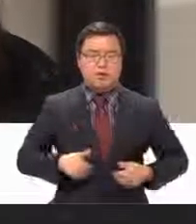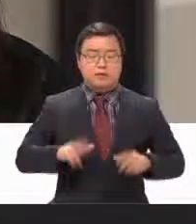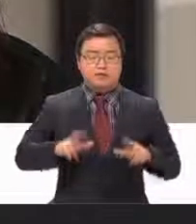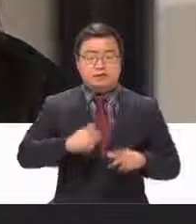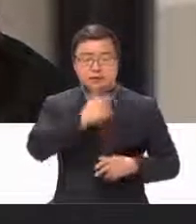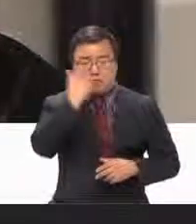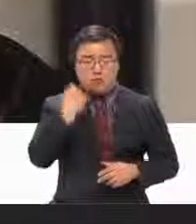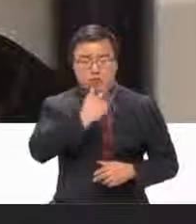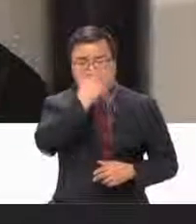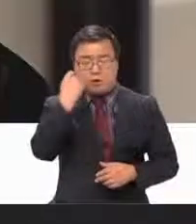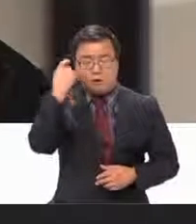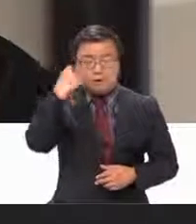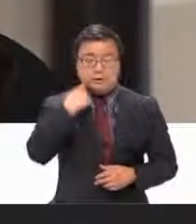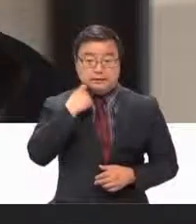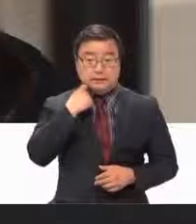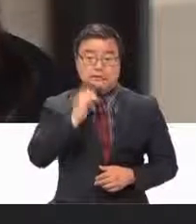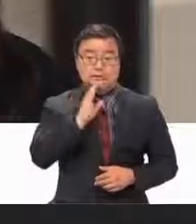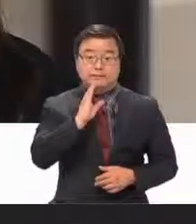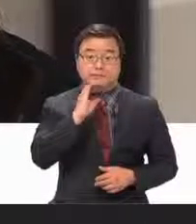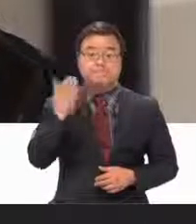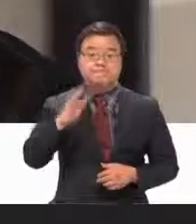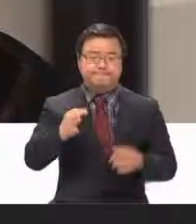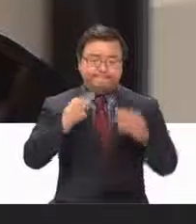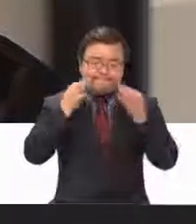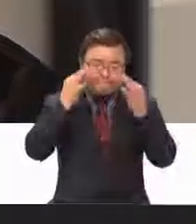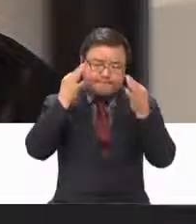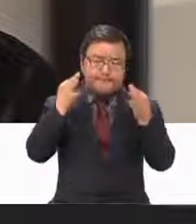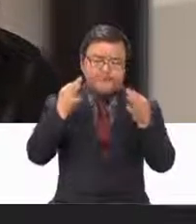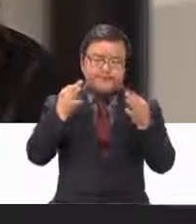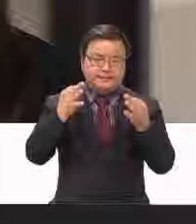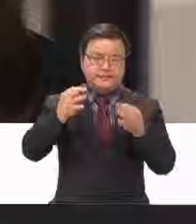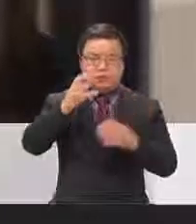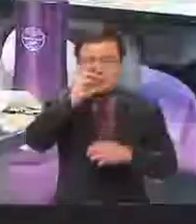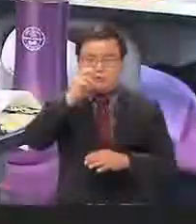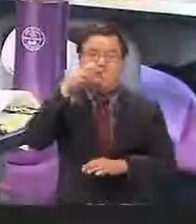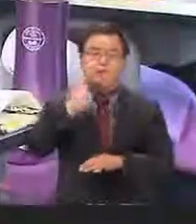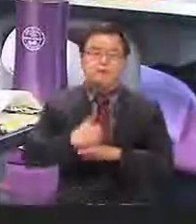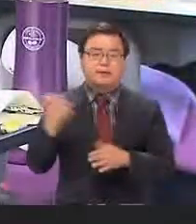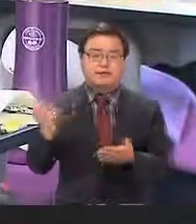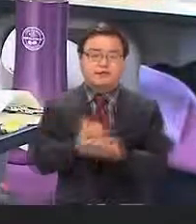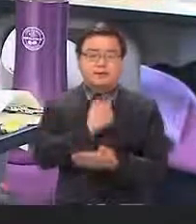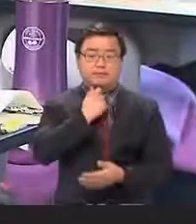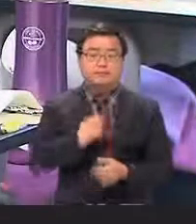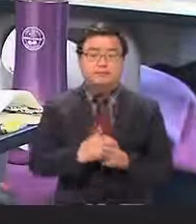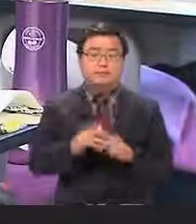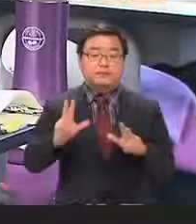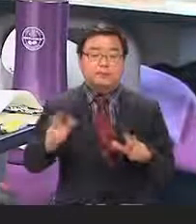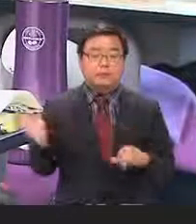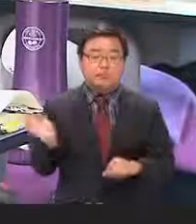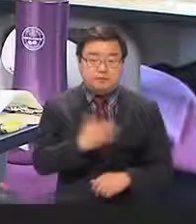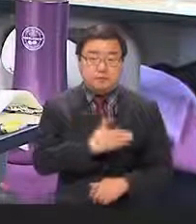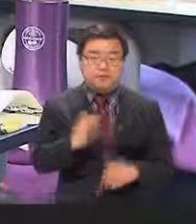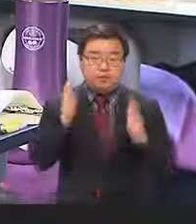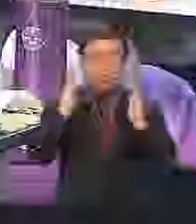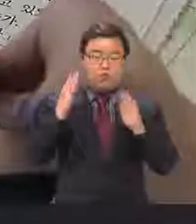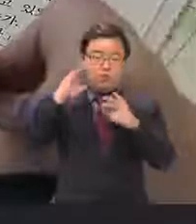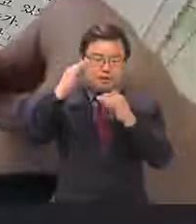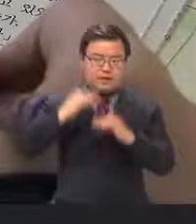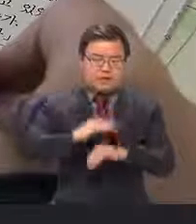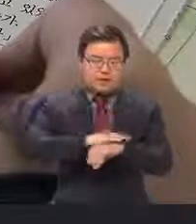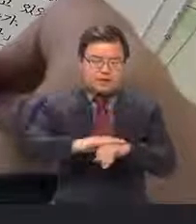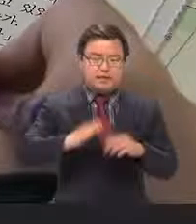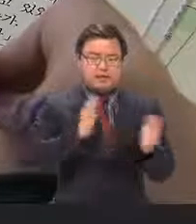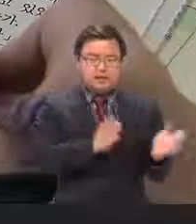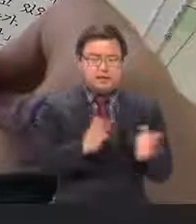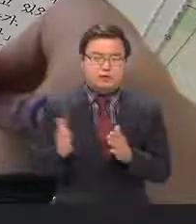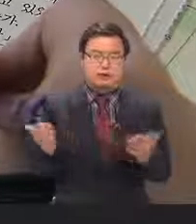부분도 많은 것 같은데 최선을 다해서 승 날 좋은 결과 얻고 싶습니다 지금부터는 그동안 공부한 내용을 잘 정리하는